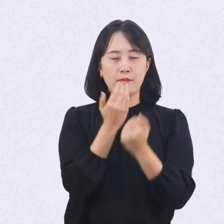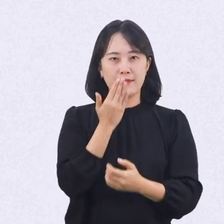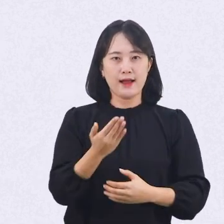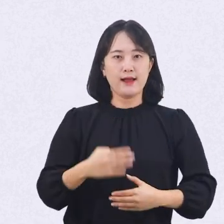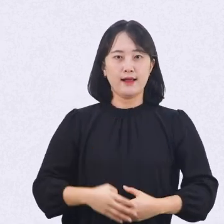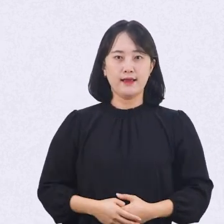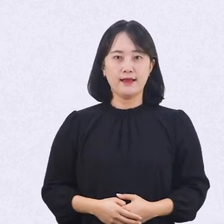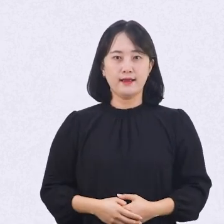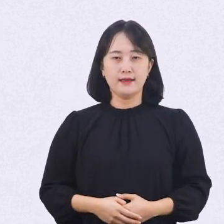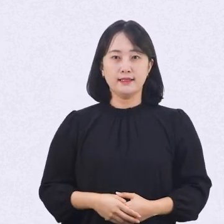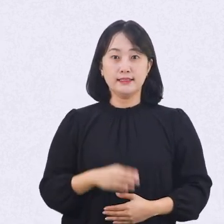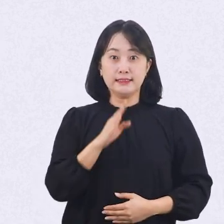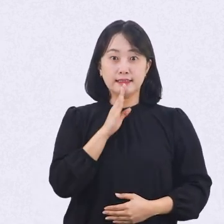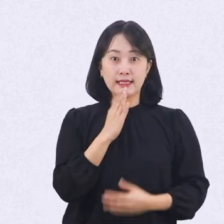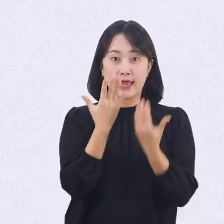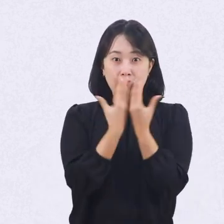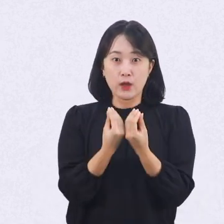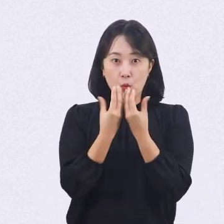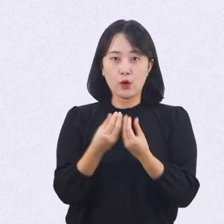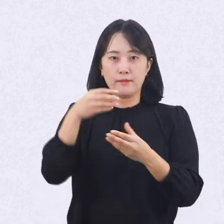실제 수업에 적용할 수 있습니다.